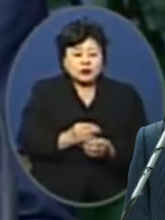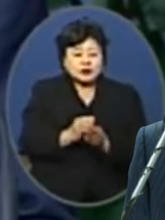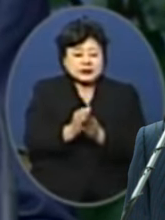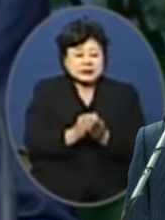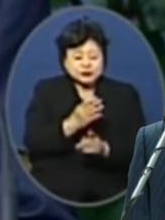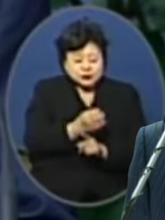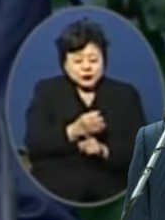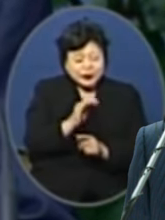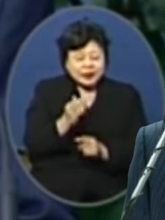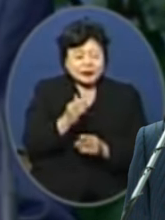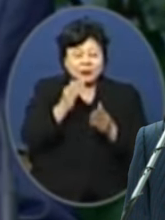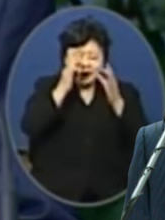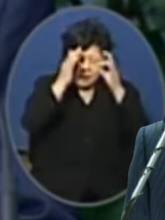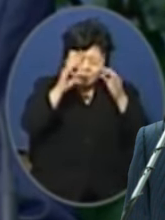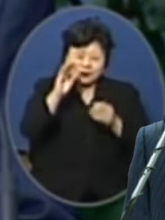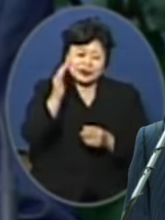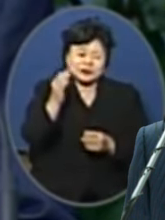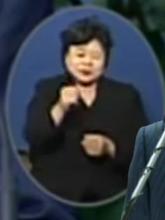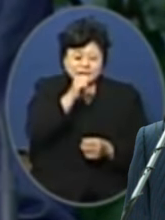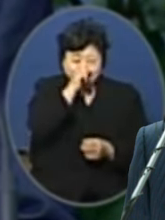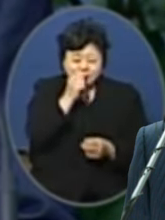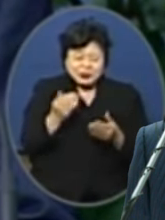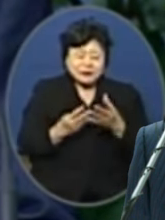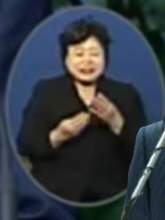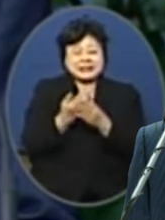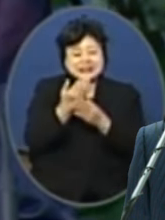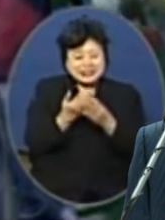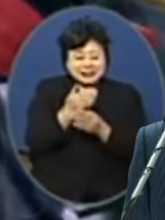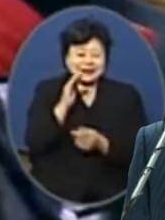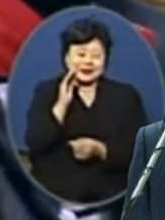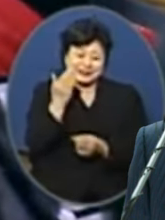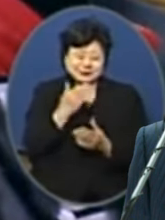되 것을 바라볼 수도 있고 좋은 일이